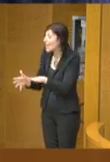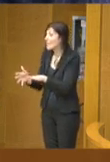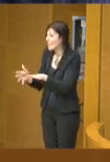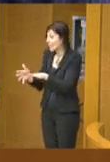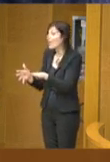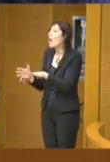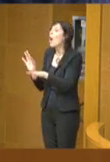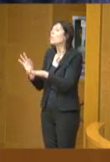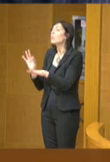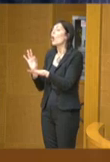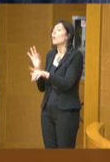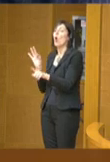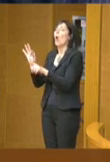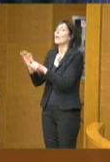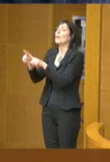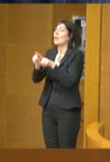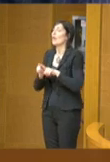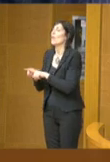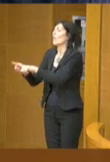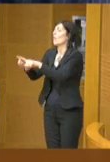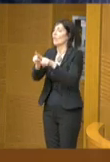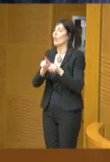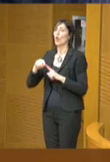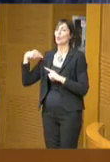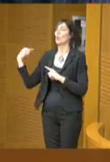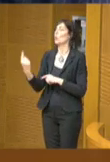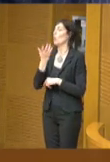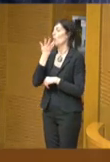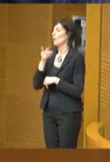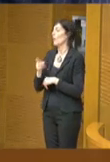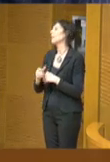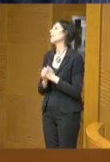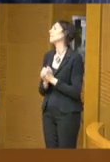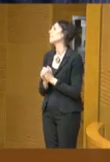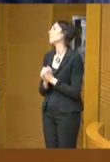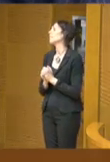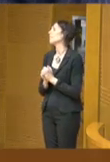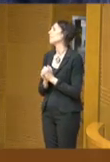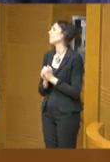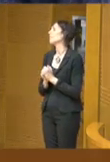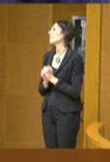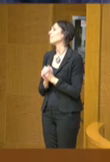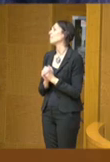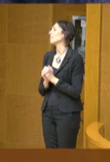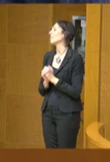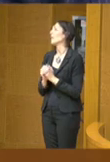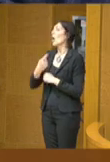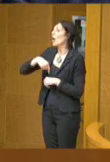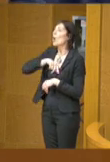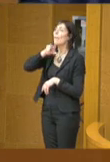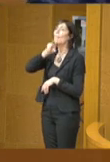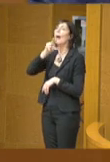direzione unanime a cui tutti noi tendiamo. Ed è singolare che noi parliamo di